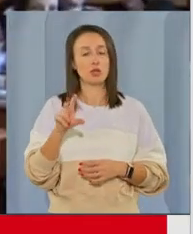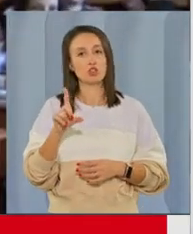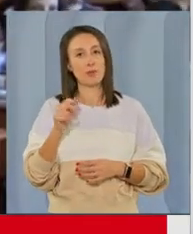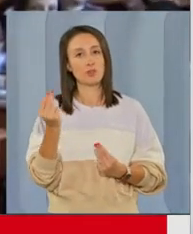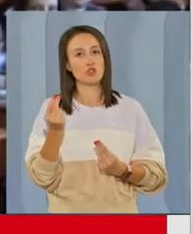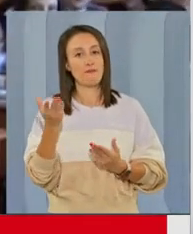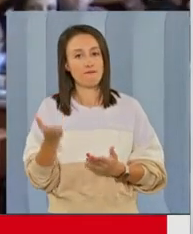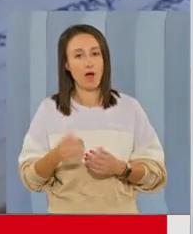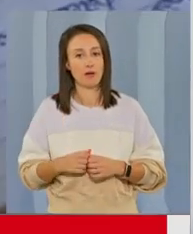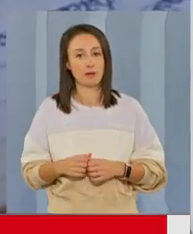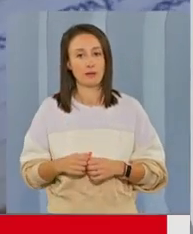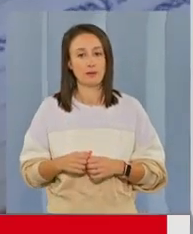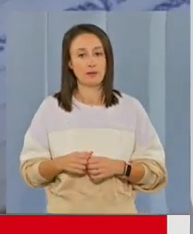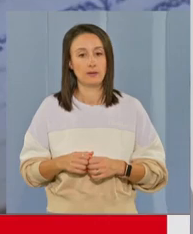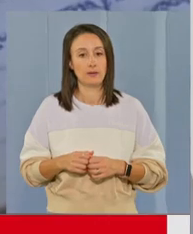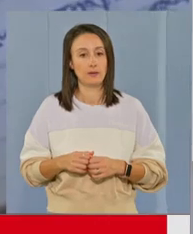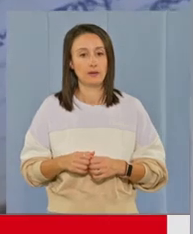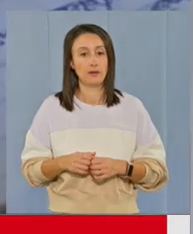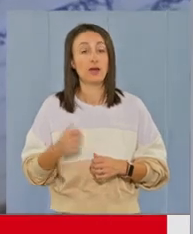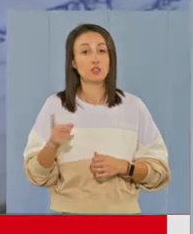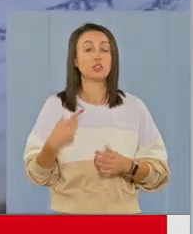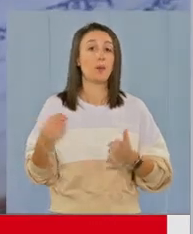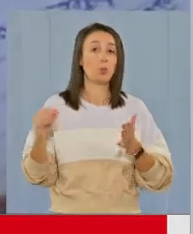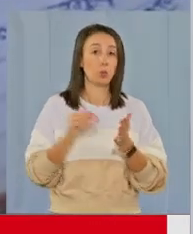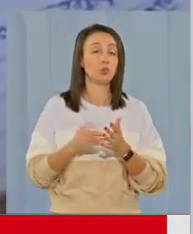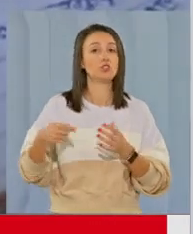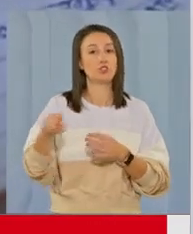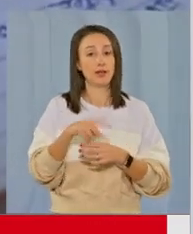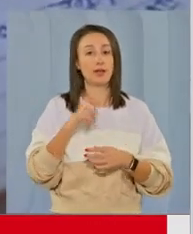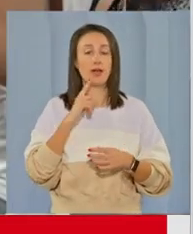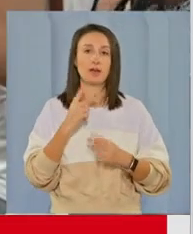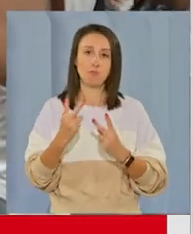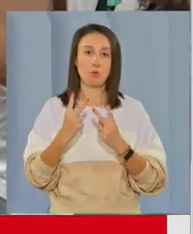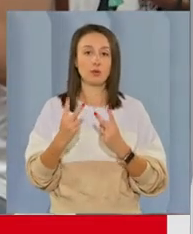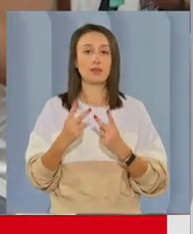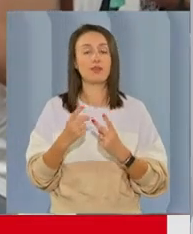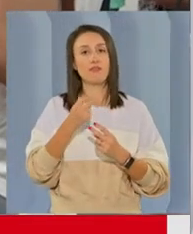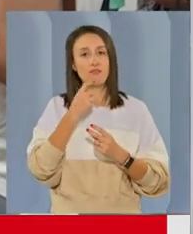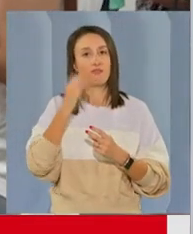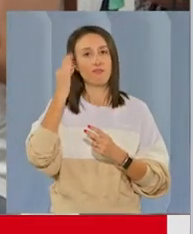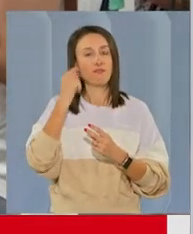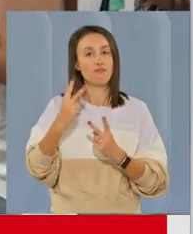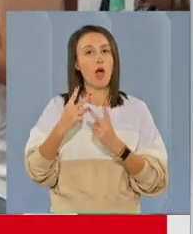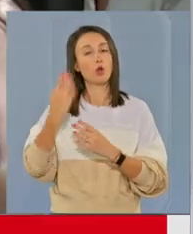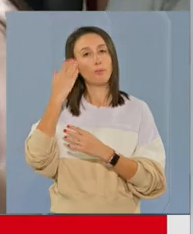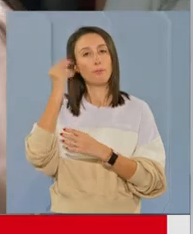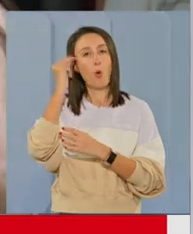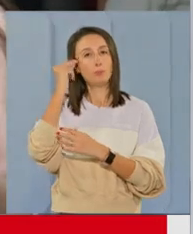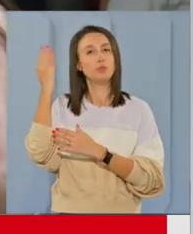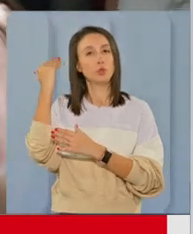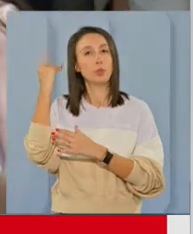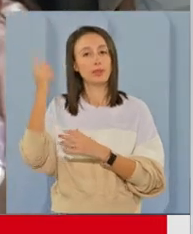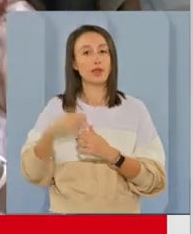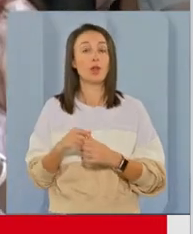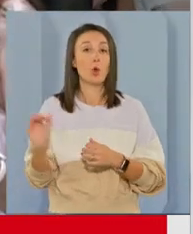70-70 și atunci aceștia pun și ei la rândul lor accent pe valorile tradiționale. Acești copiii lor au